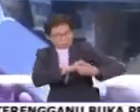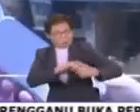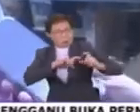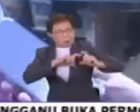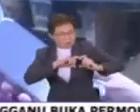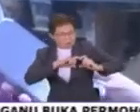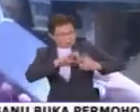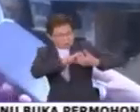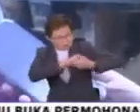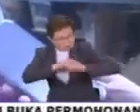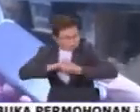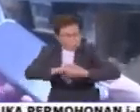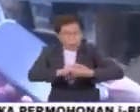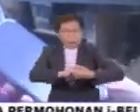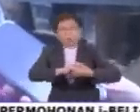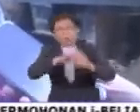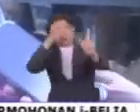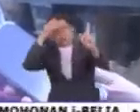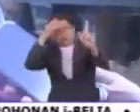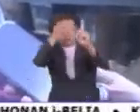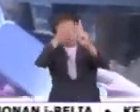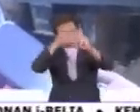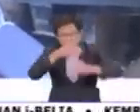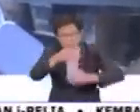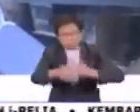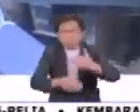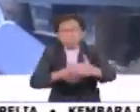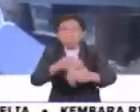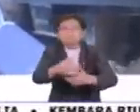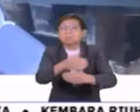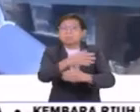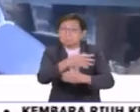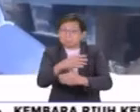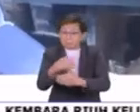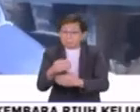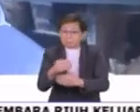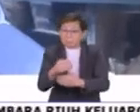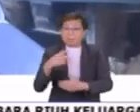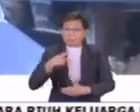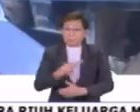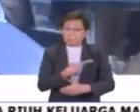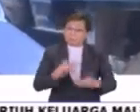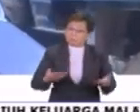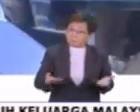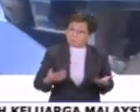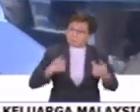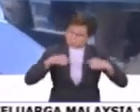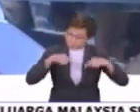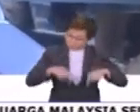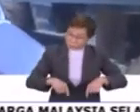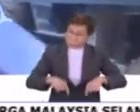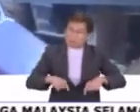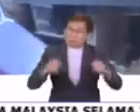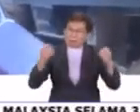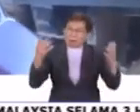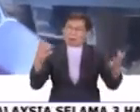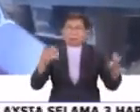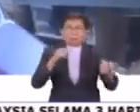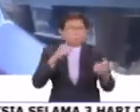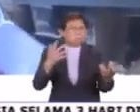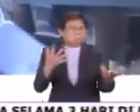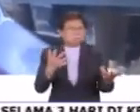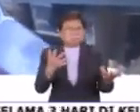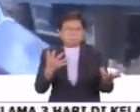untuk menuju ke hadapan. Dan kami di sini adalah banyak yang kekurangan